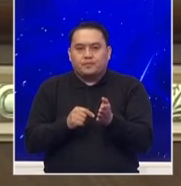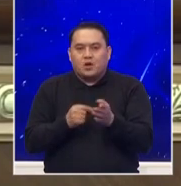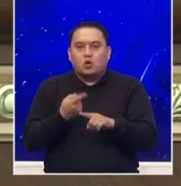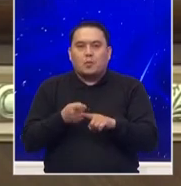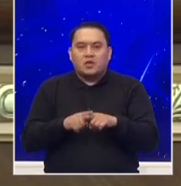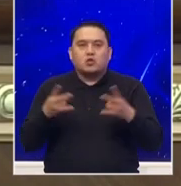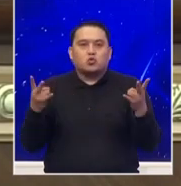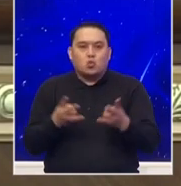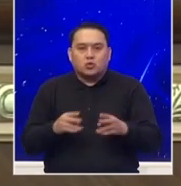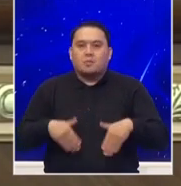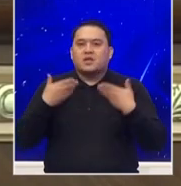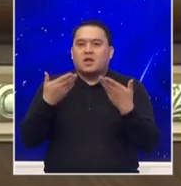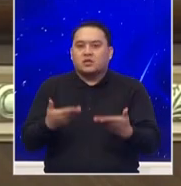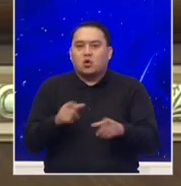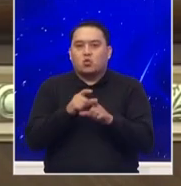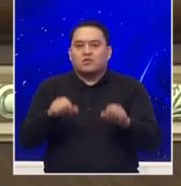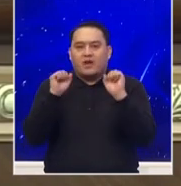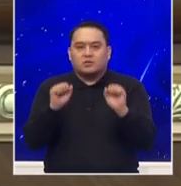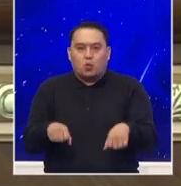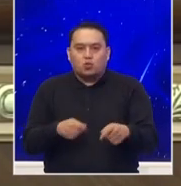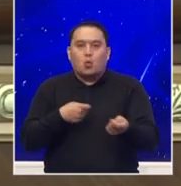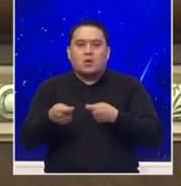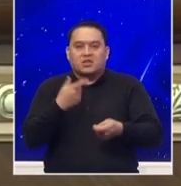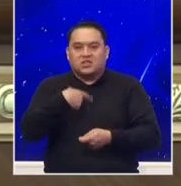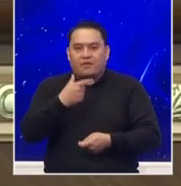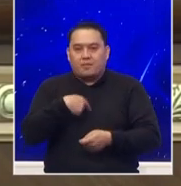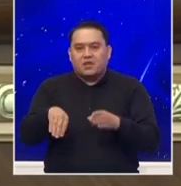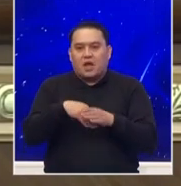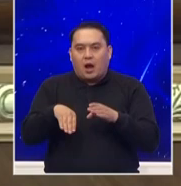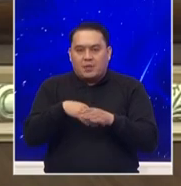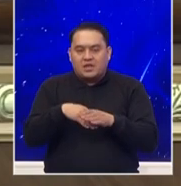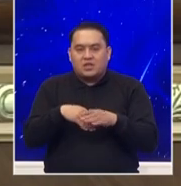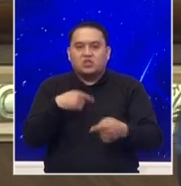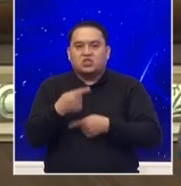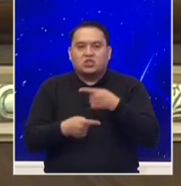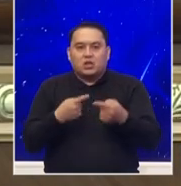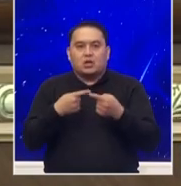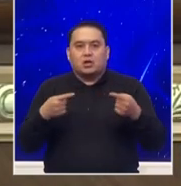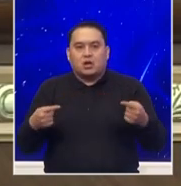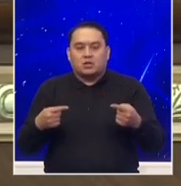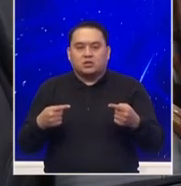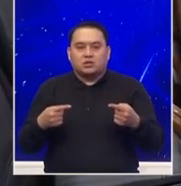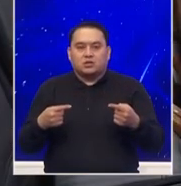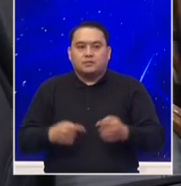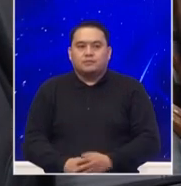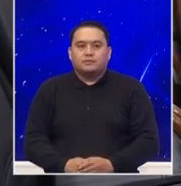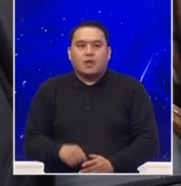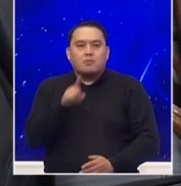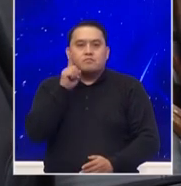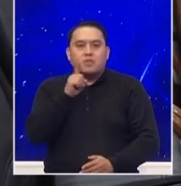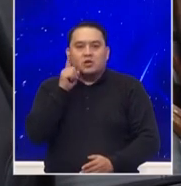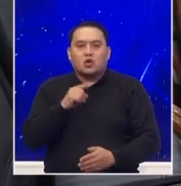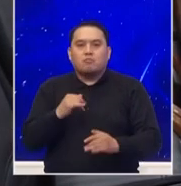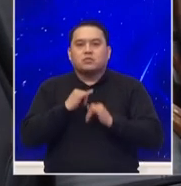Кроме того, необходимо предоставить гражданам возможность управлять своими накоплениями через различные инструменты. Молодежь –